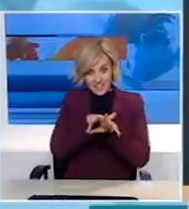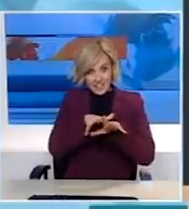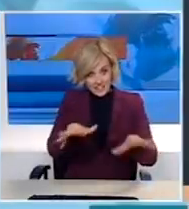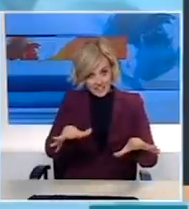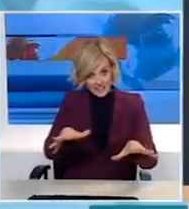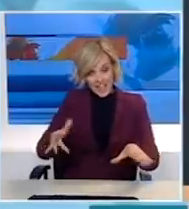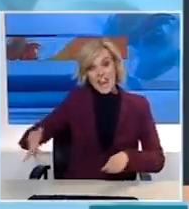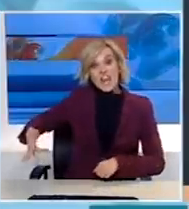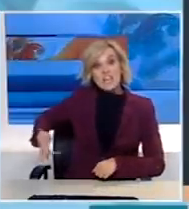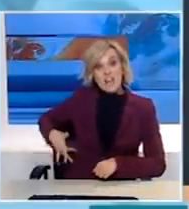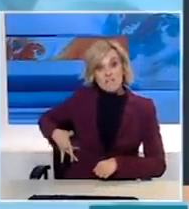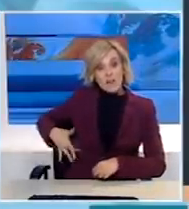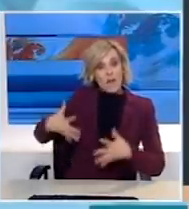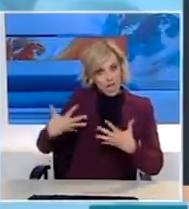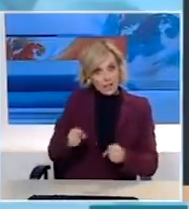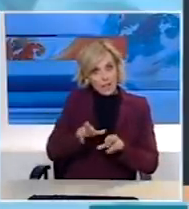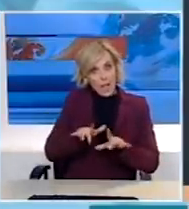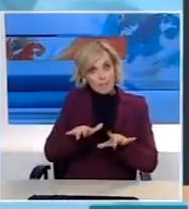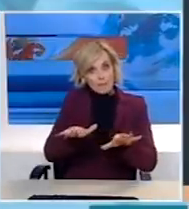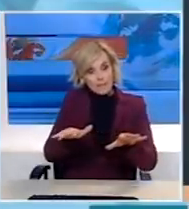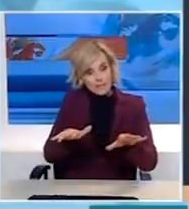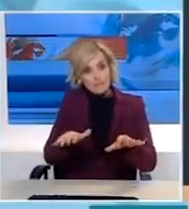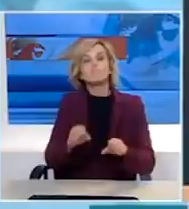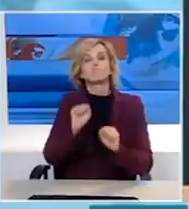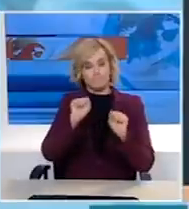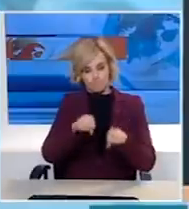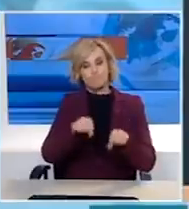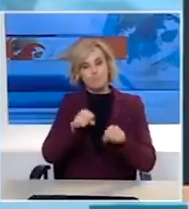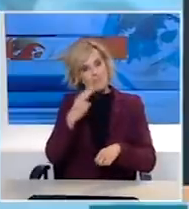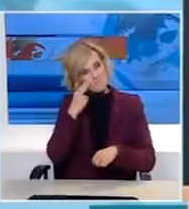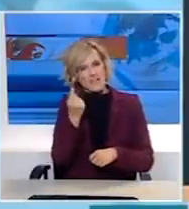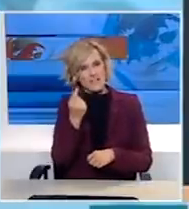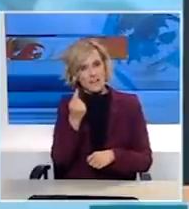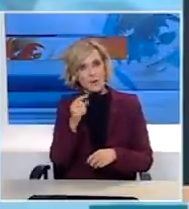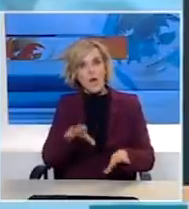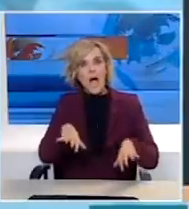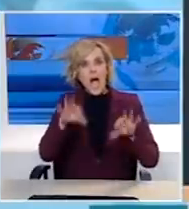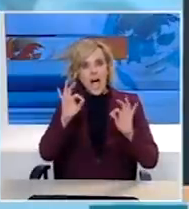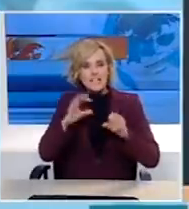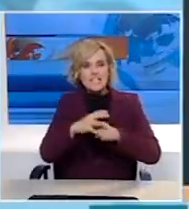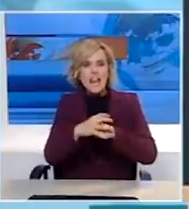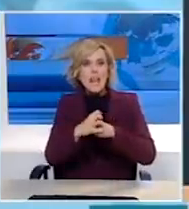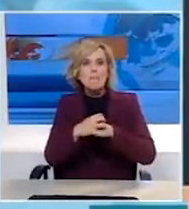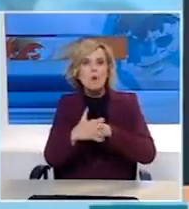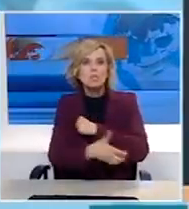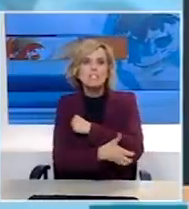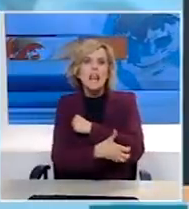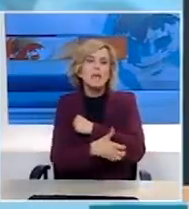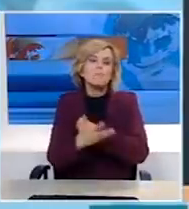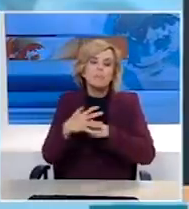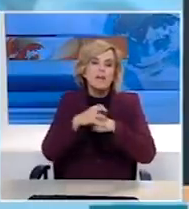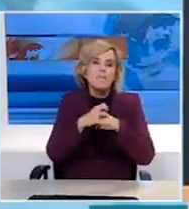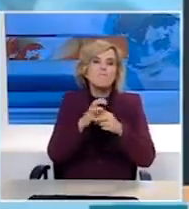πάνε καλά, αυτοί οι άνθρωποι είναι μια νόσος περίεργη, η οποία ξεκινάει με λίμωξη από ιό και σε κάποια φάση στις 5-7